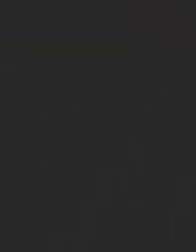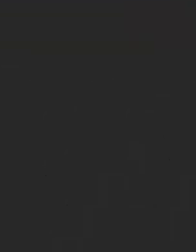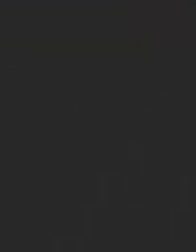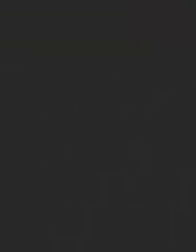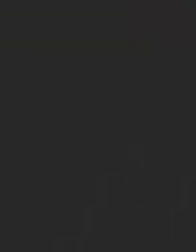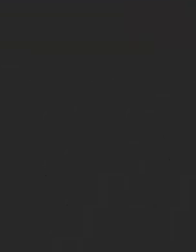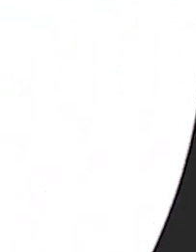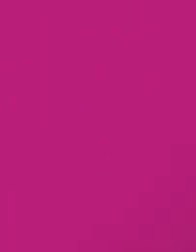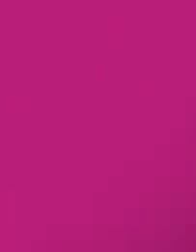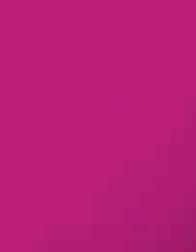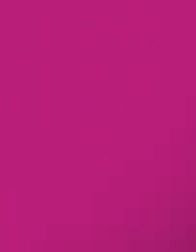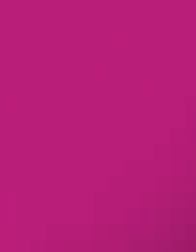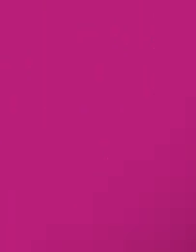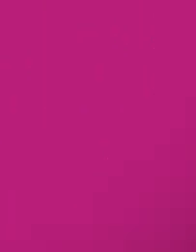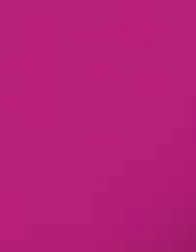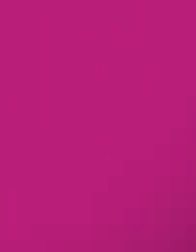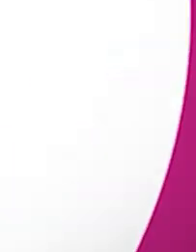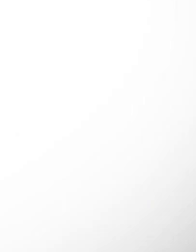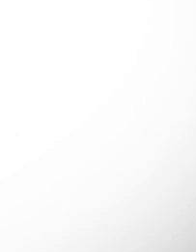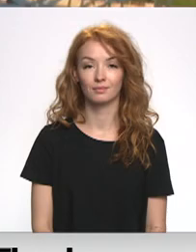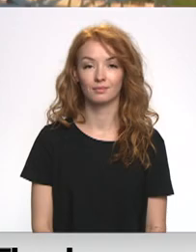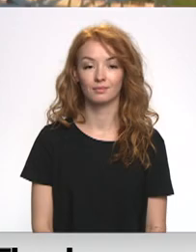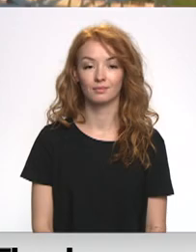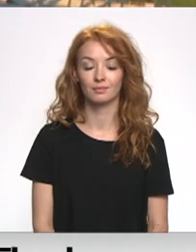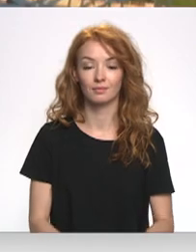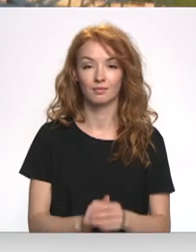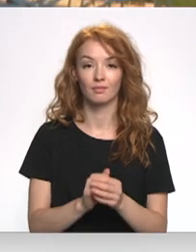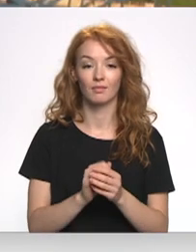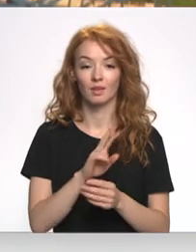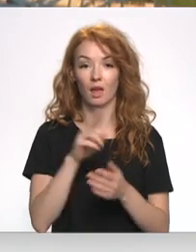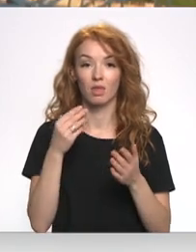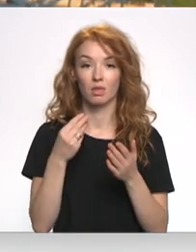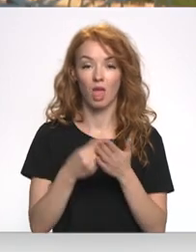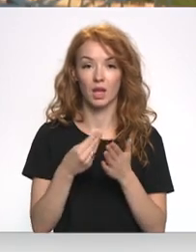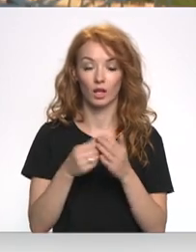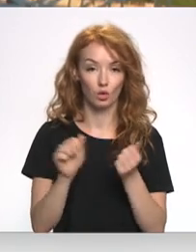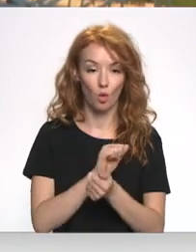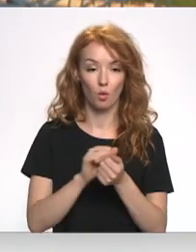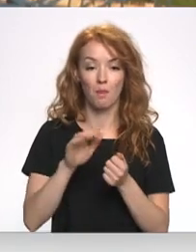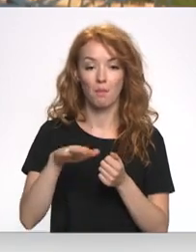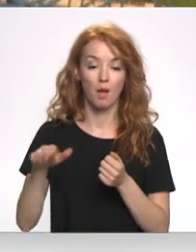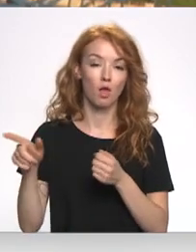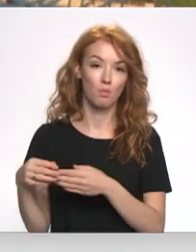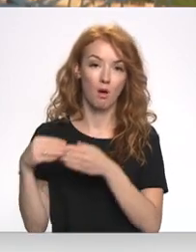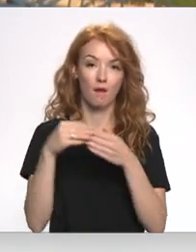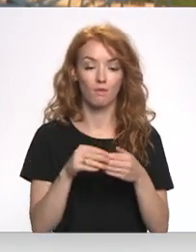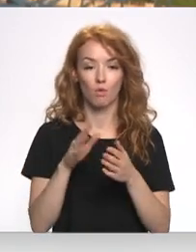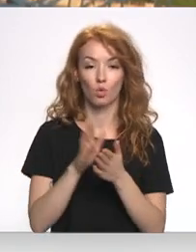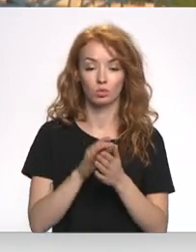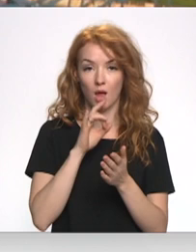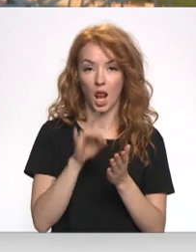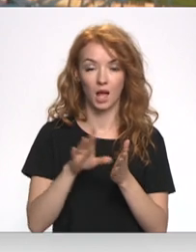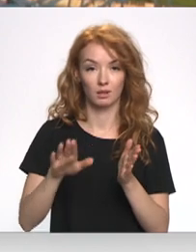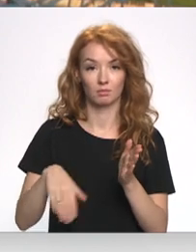Re, viss ēters ir te! Nederīgi dokumenti, bērna pārvadāšana uz